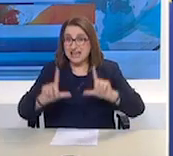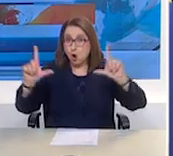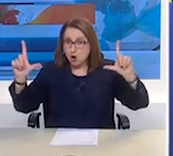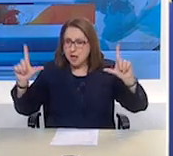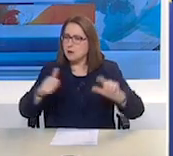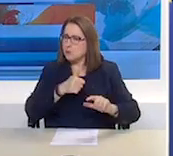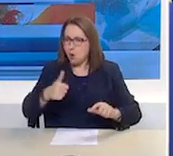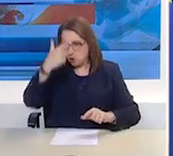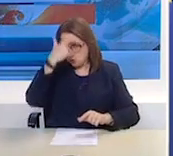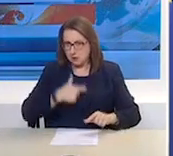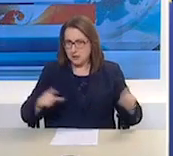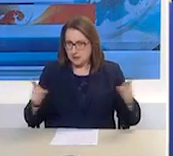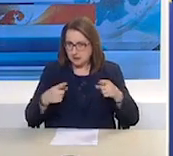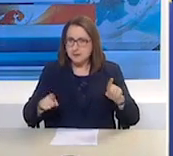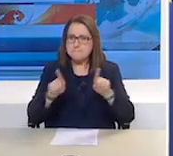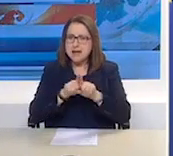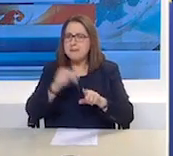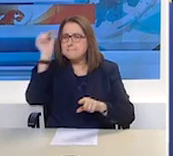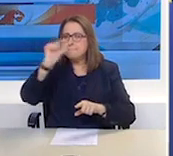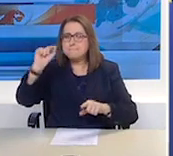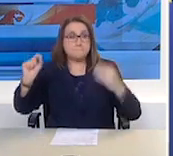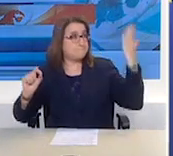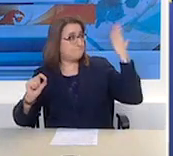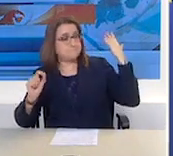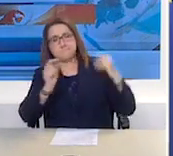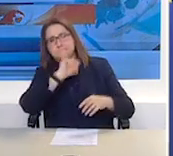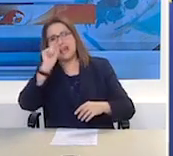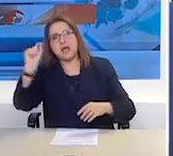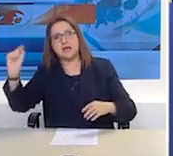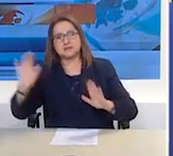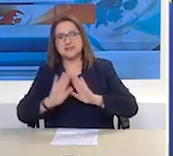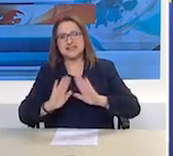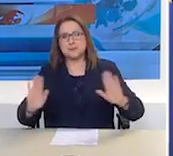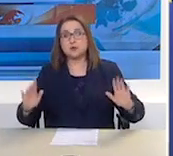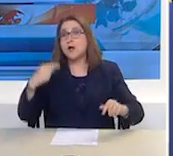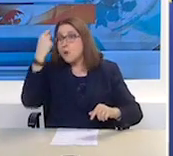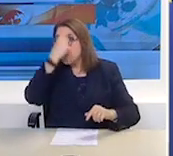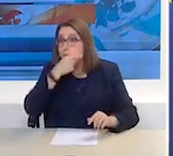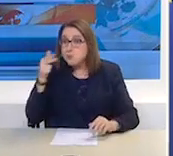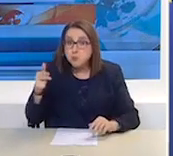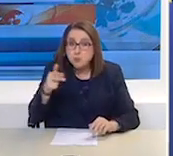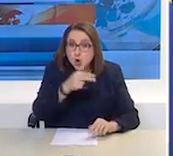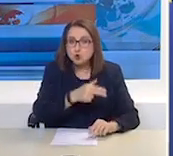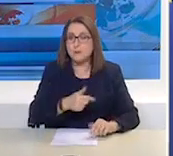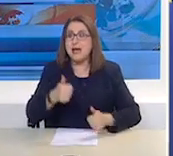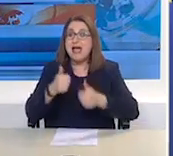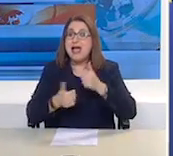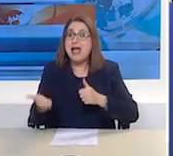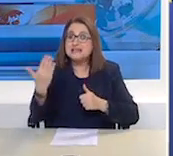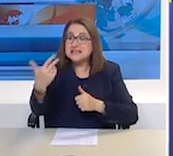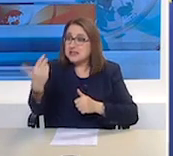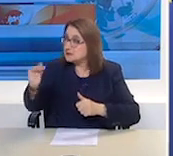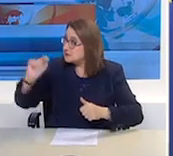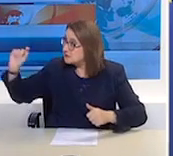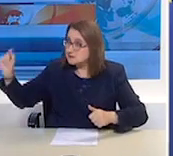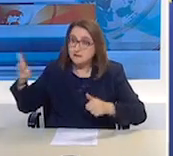εκπαιδευτικός ή και ο πίνακας. Η μετάδοση καλύπτει την παράδοση του μαθήματος και όχι τυχόν εξέταση των μαθητών. Όταν η πολιτεία